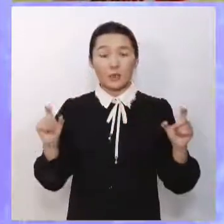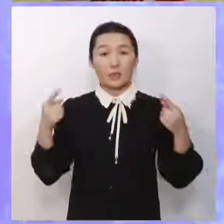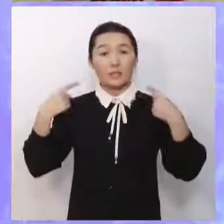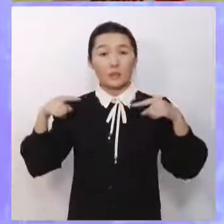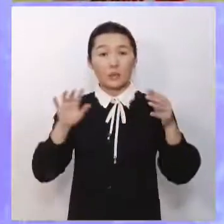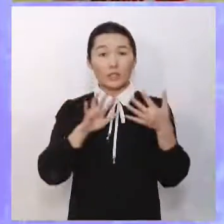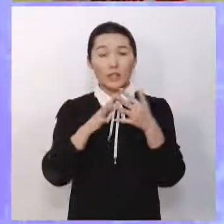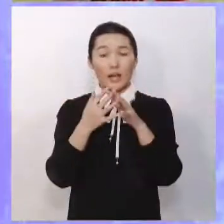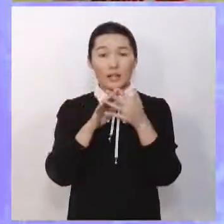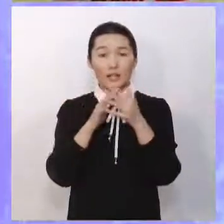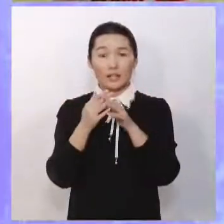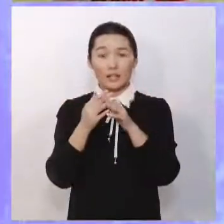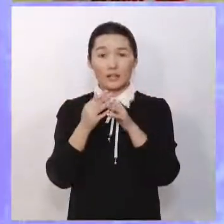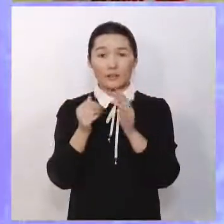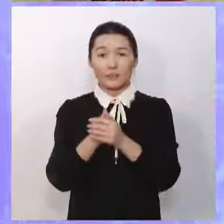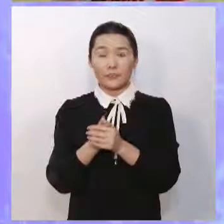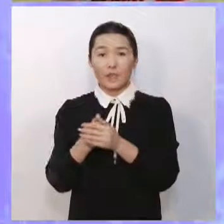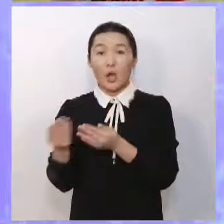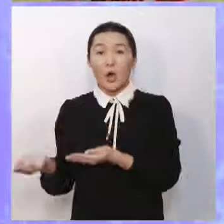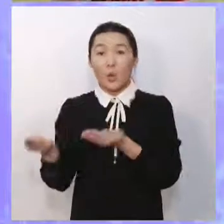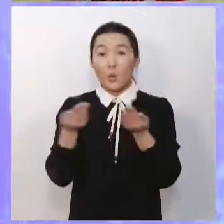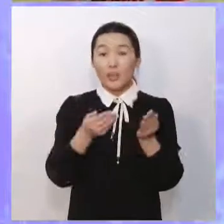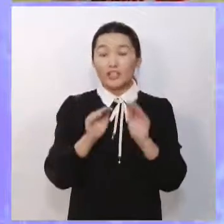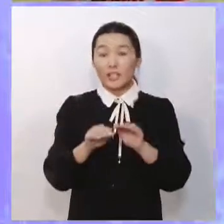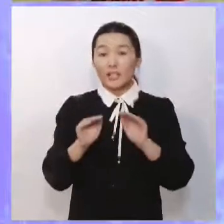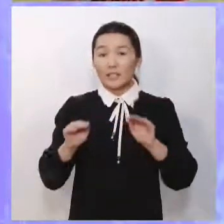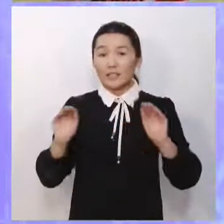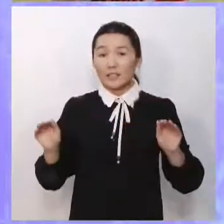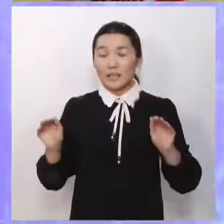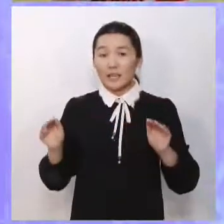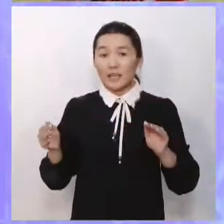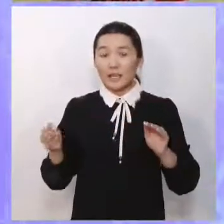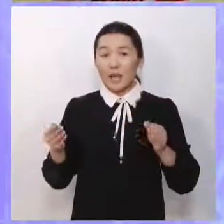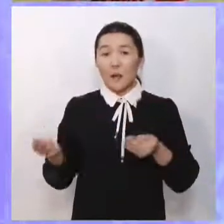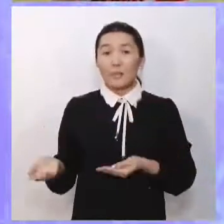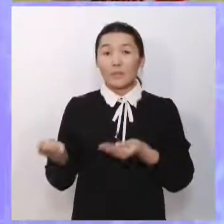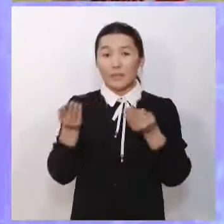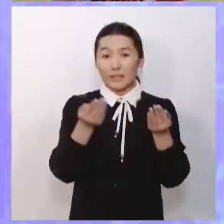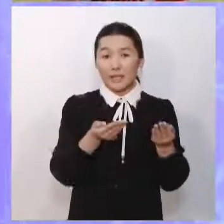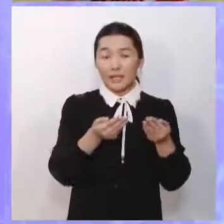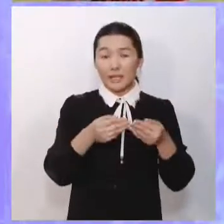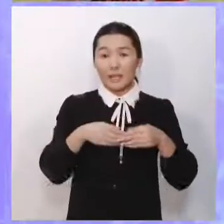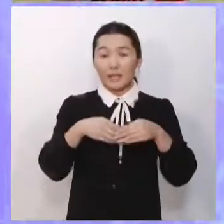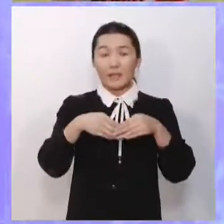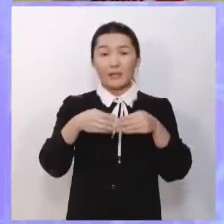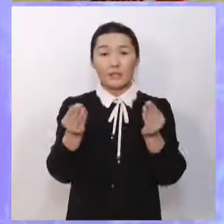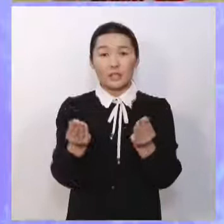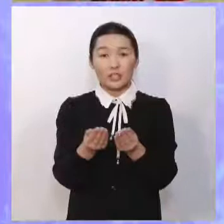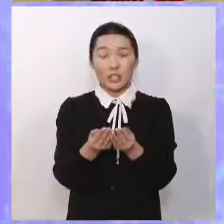аилов, угощали детей, преподносили в чашках молочные прохладительные